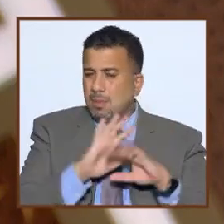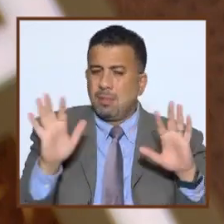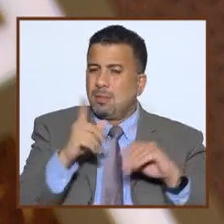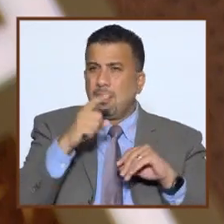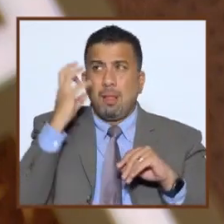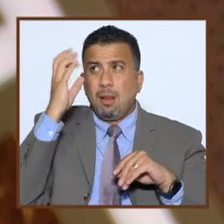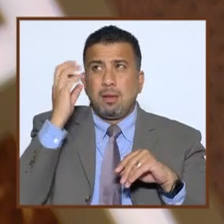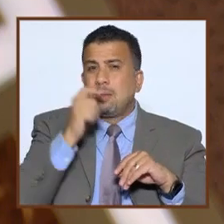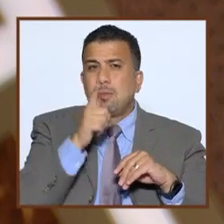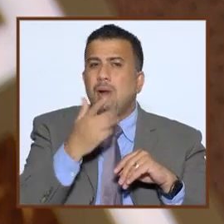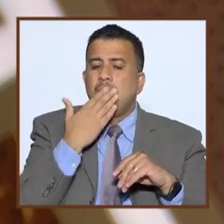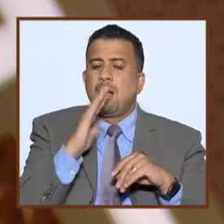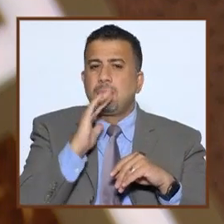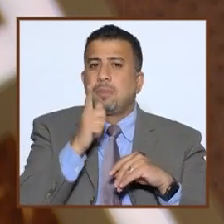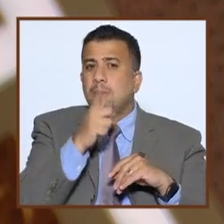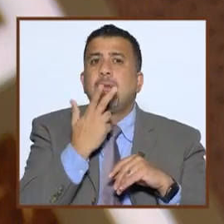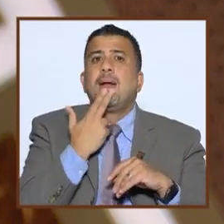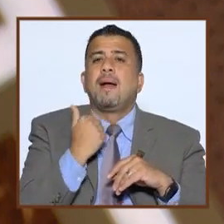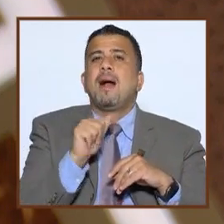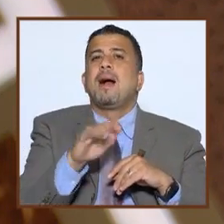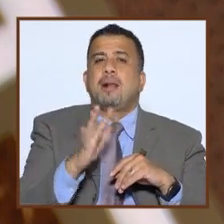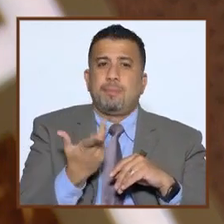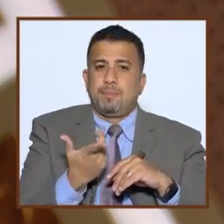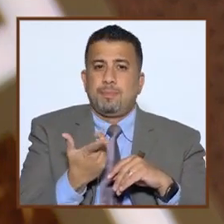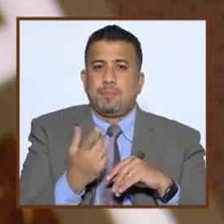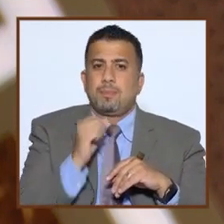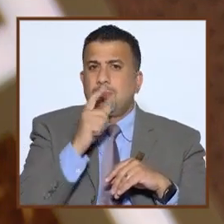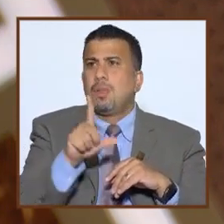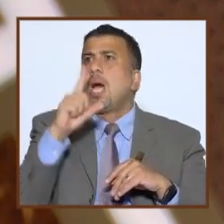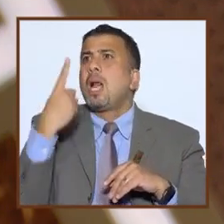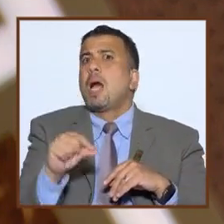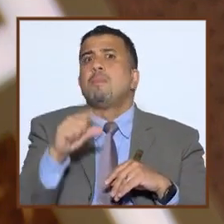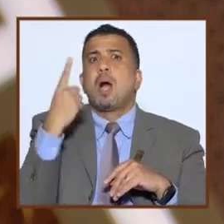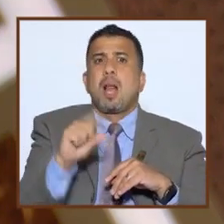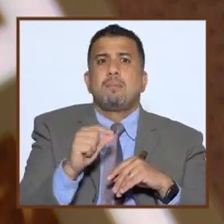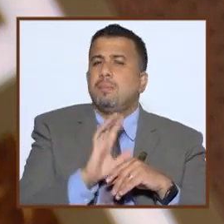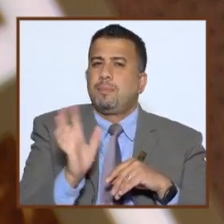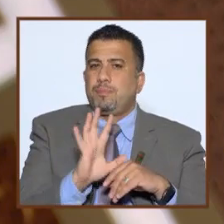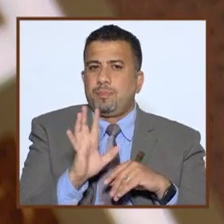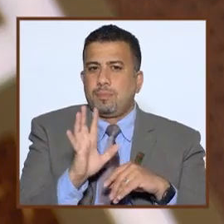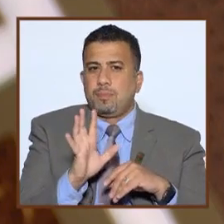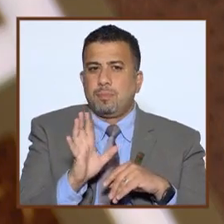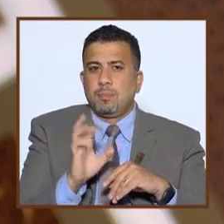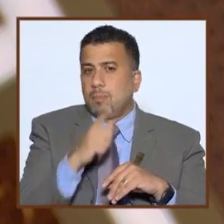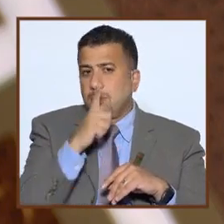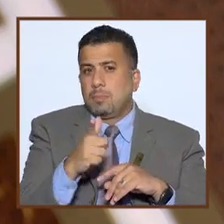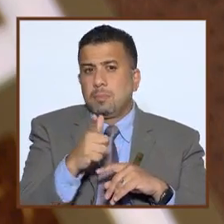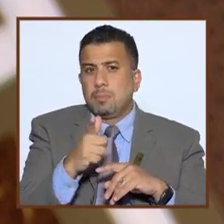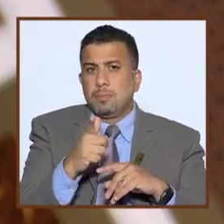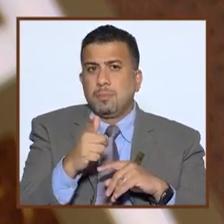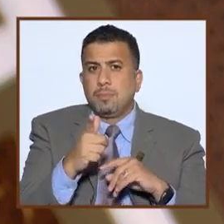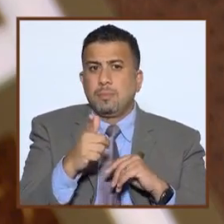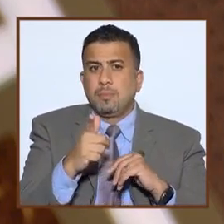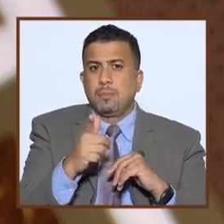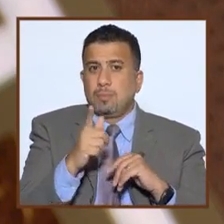الاطعمه همم الاصل في الحلوه الاباحه ما عندنا محرمات الا يعني عدد قليل اللي وردت في القران